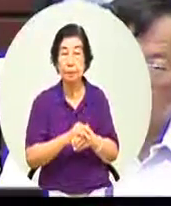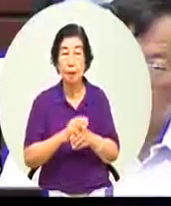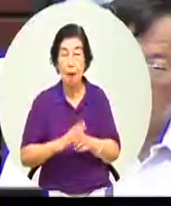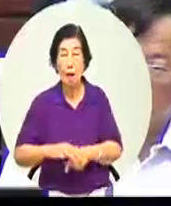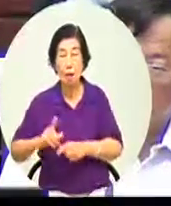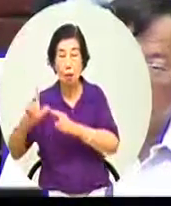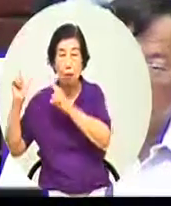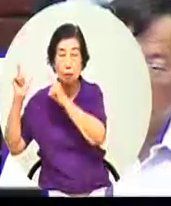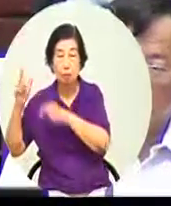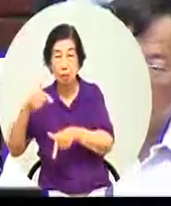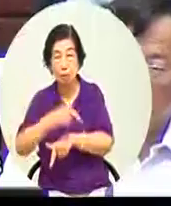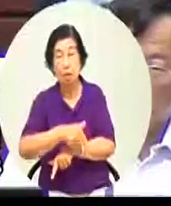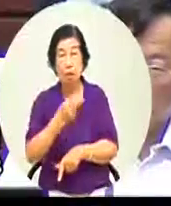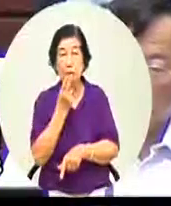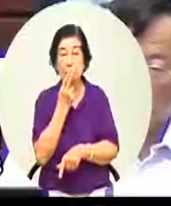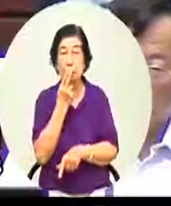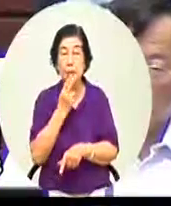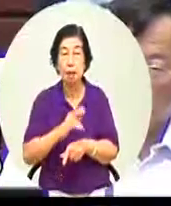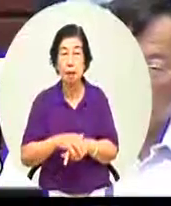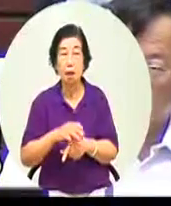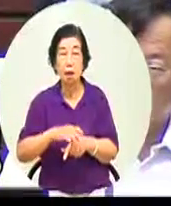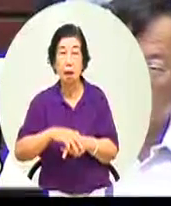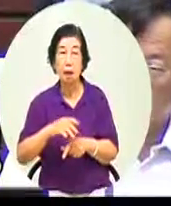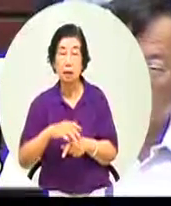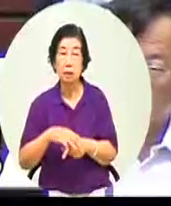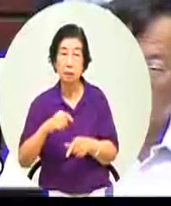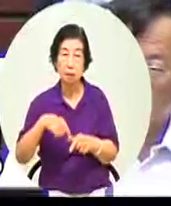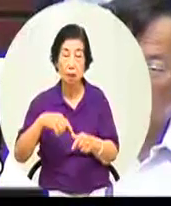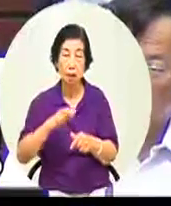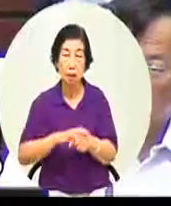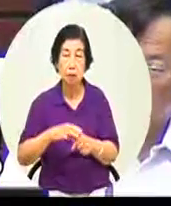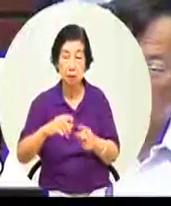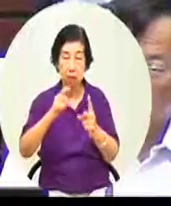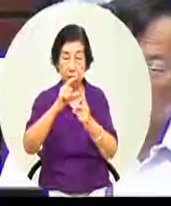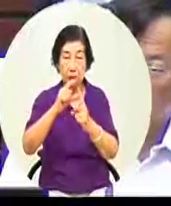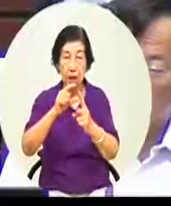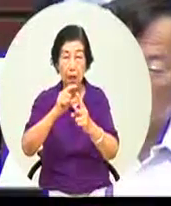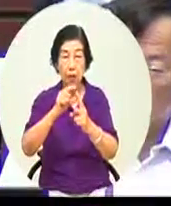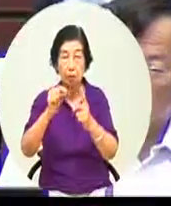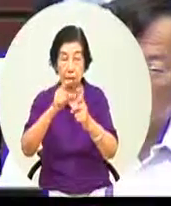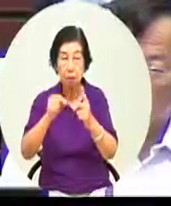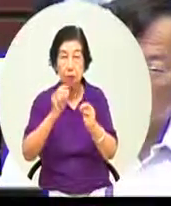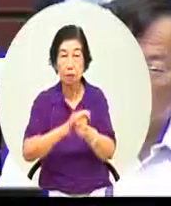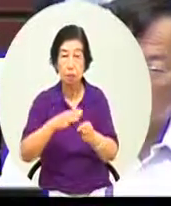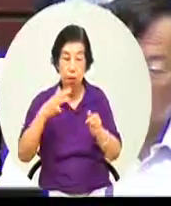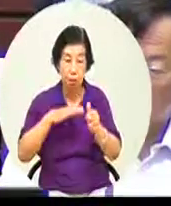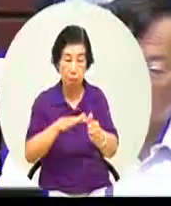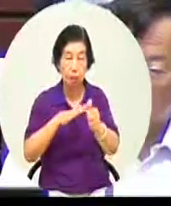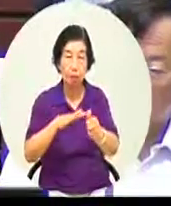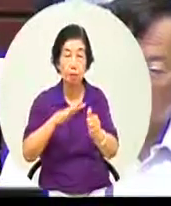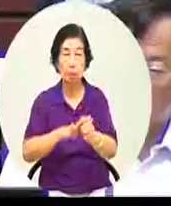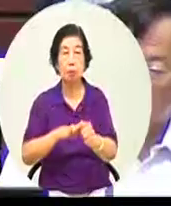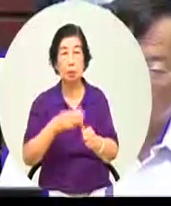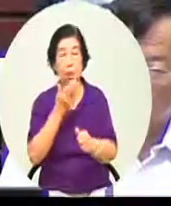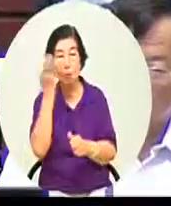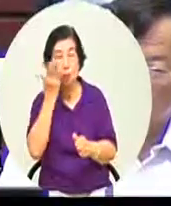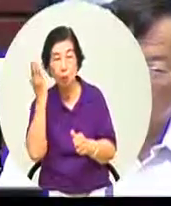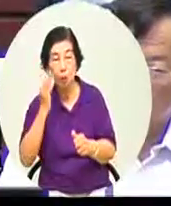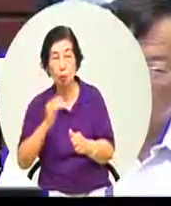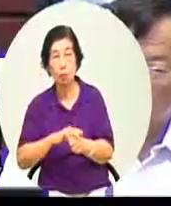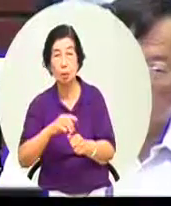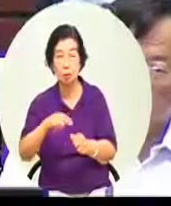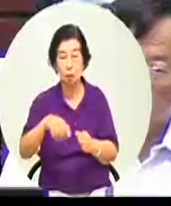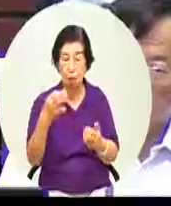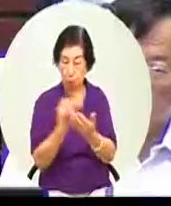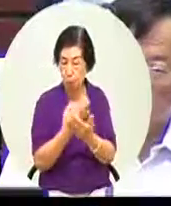东南亚语的这语系的国家的导游的缺乏的这个部分。那我想，目前呢，我们对于这个部分，在我们南部